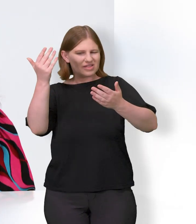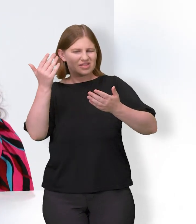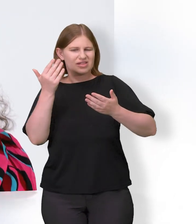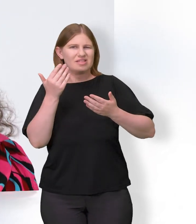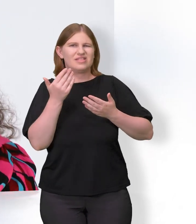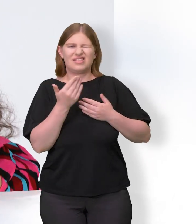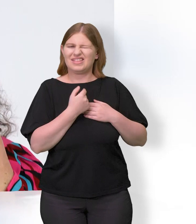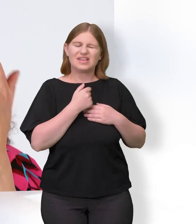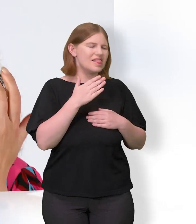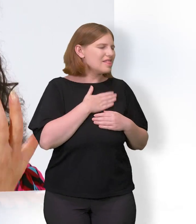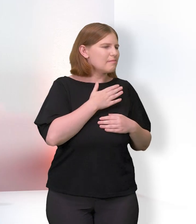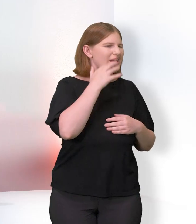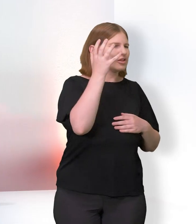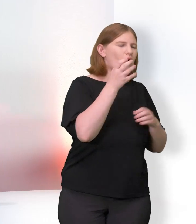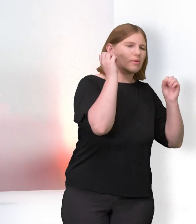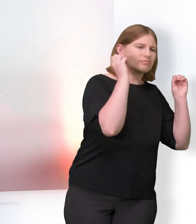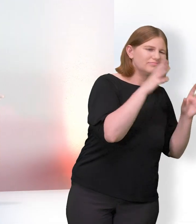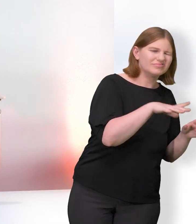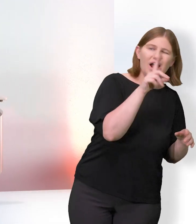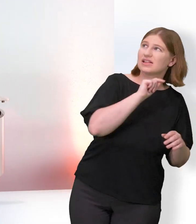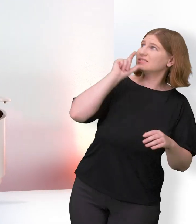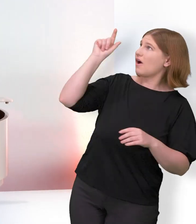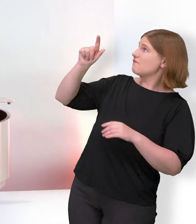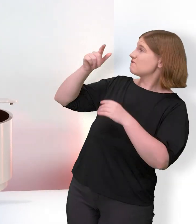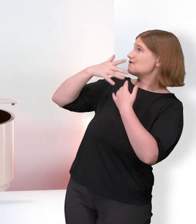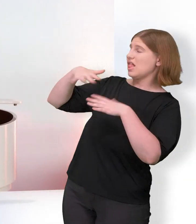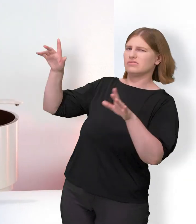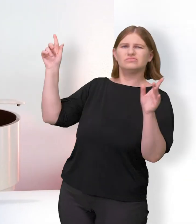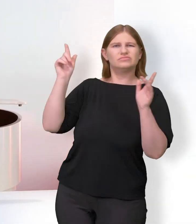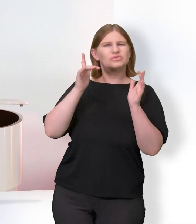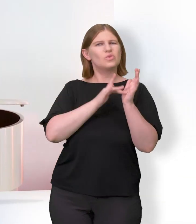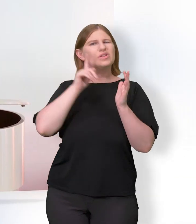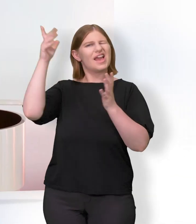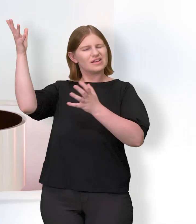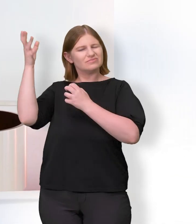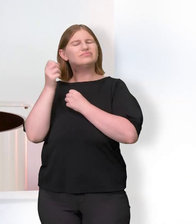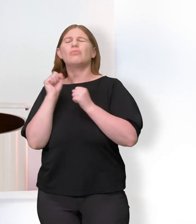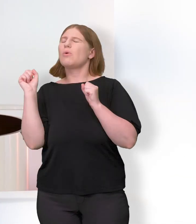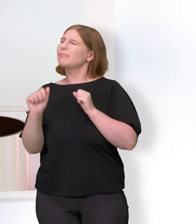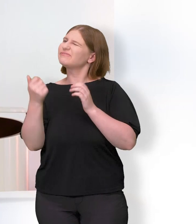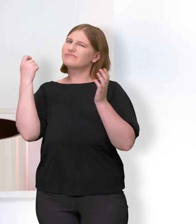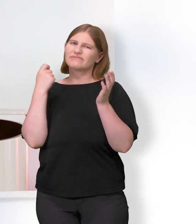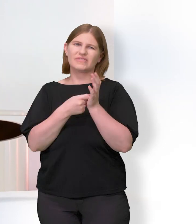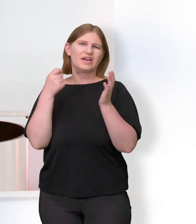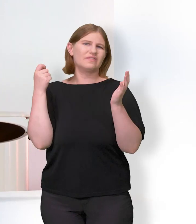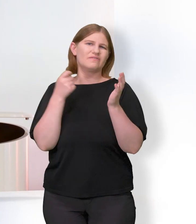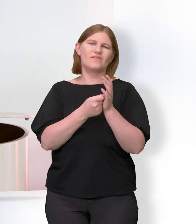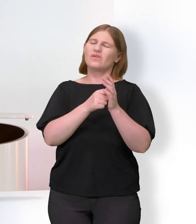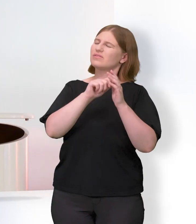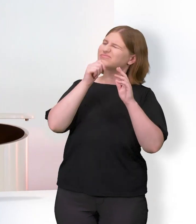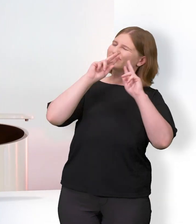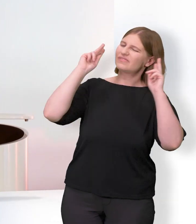ihn zu verlieren, denn ihn kennenzulernen ist das Kostbarste auf